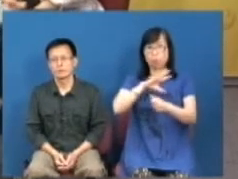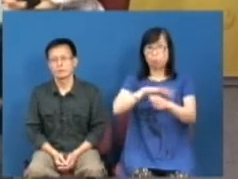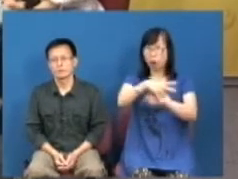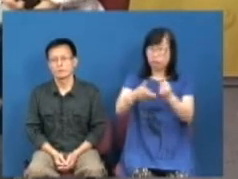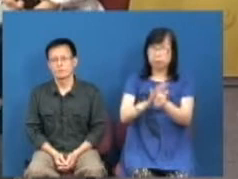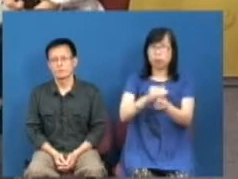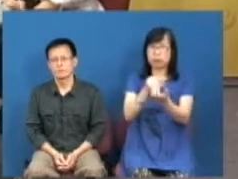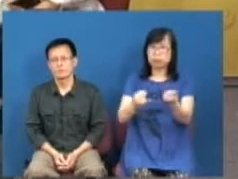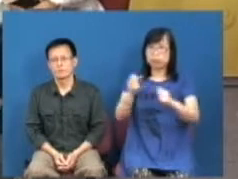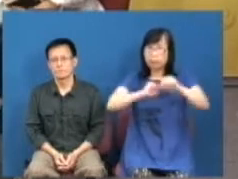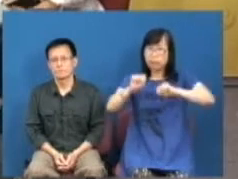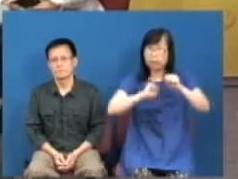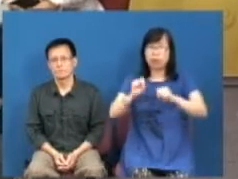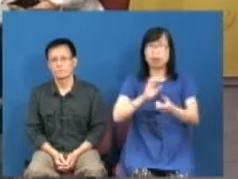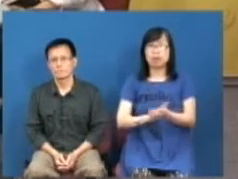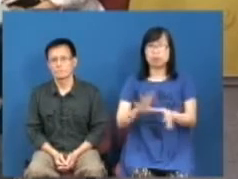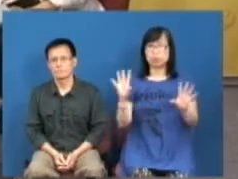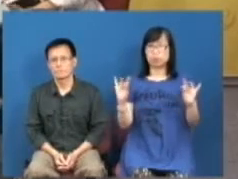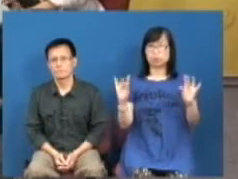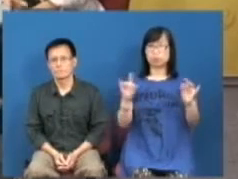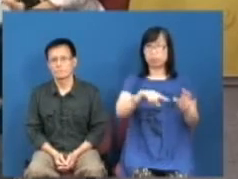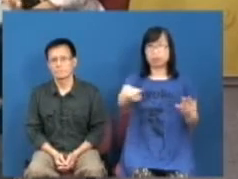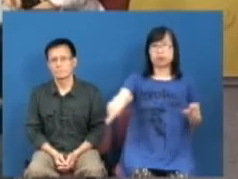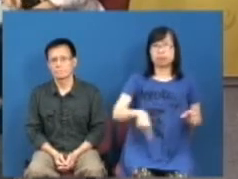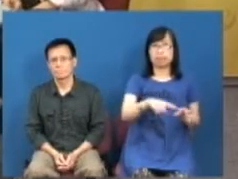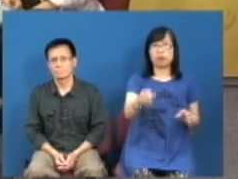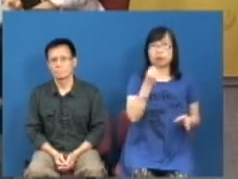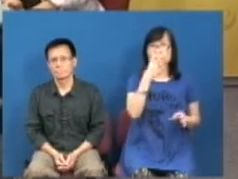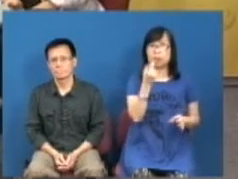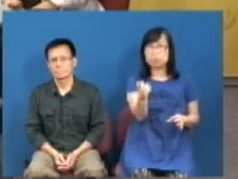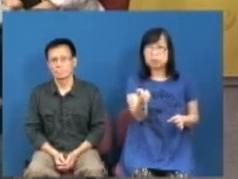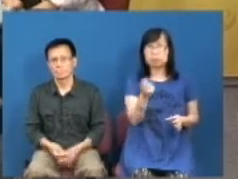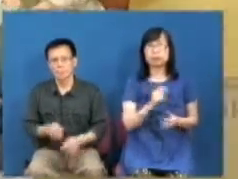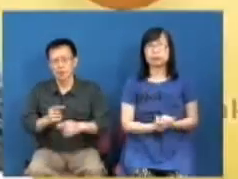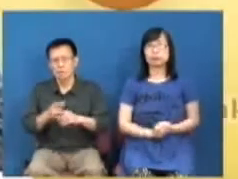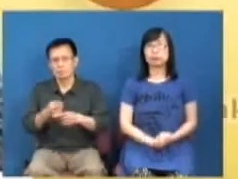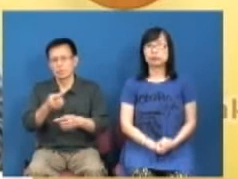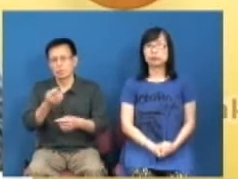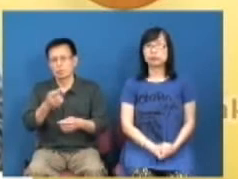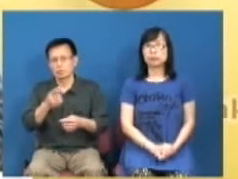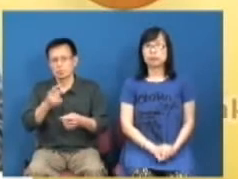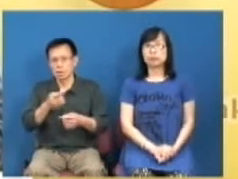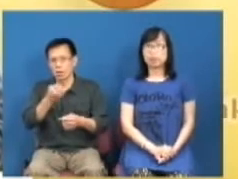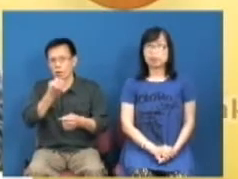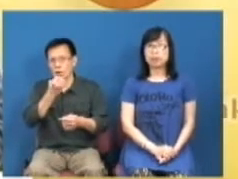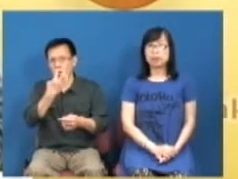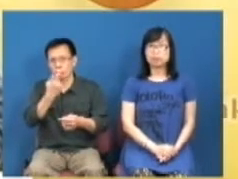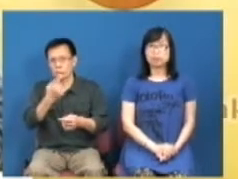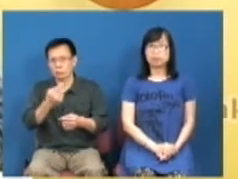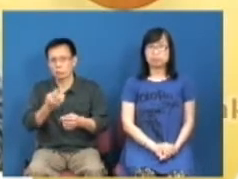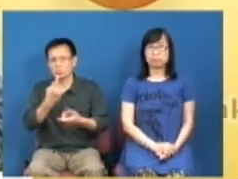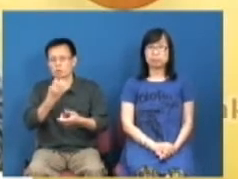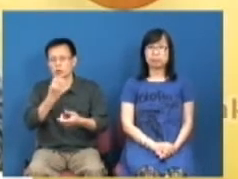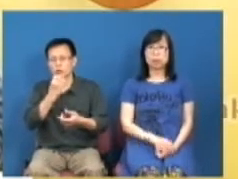生態嘅地方，即係濕地其實。香港唔多噶啦， 即係咧，就係淨係喺香港東北嗰邊會有多